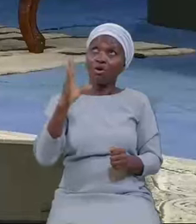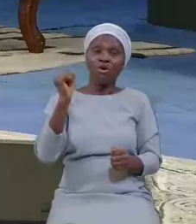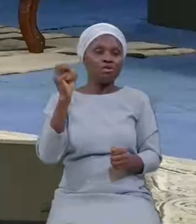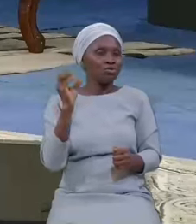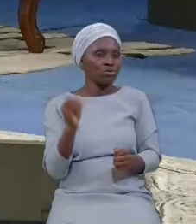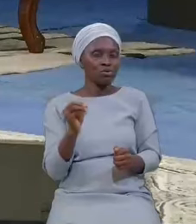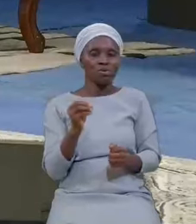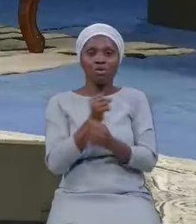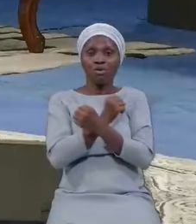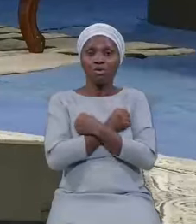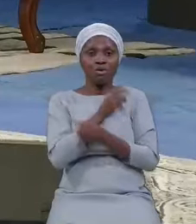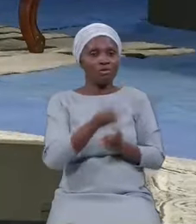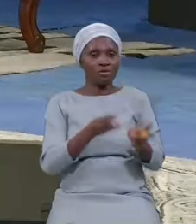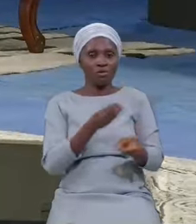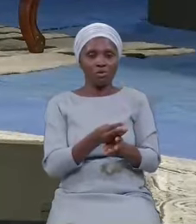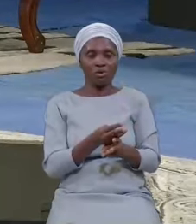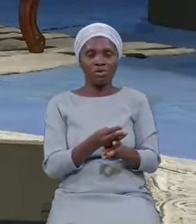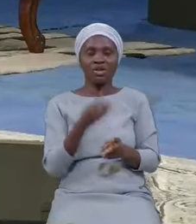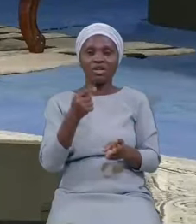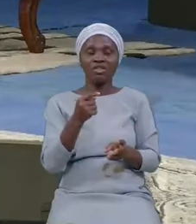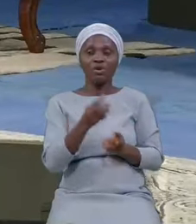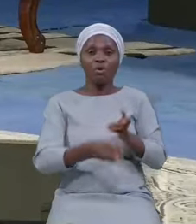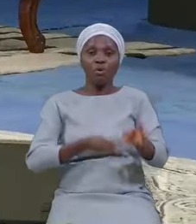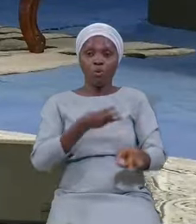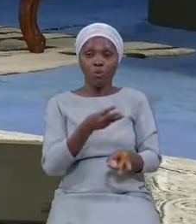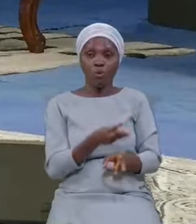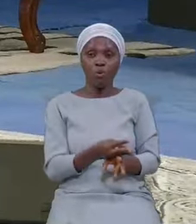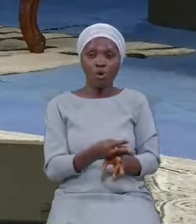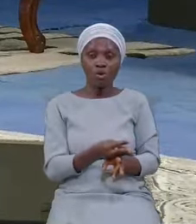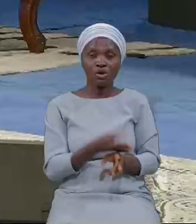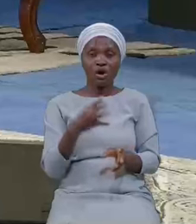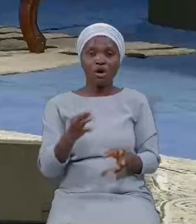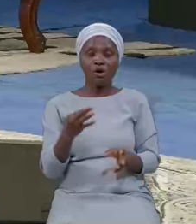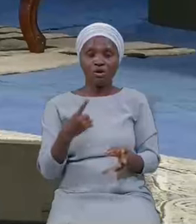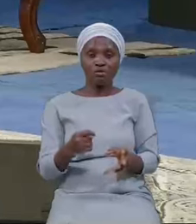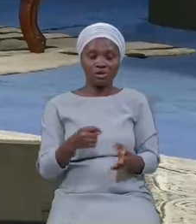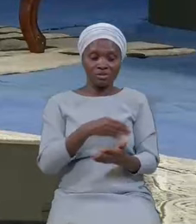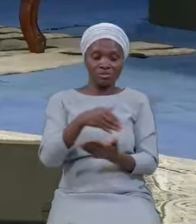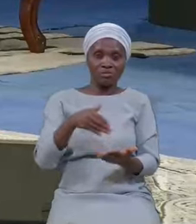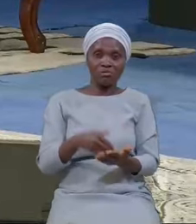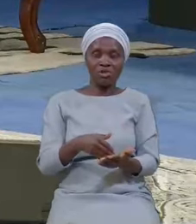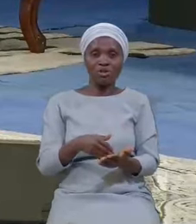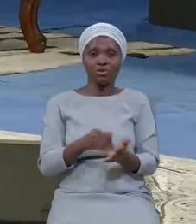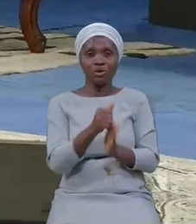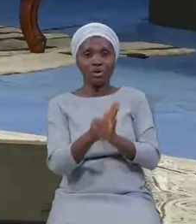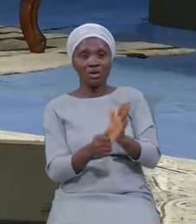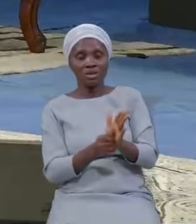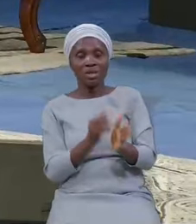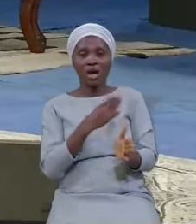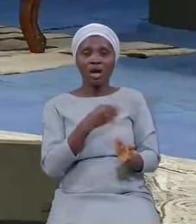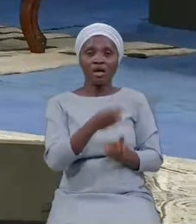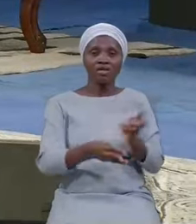le monde des gens du moyen âge, les gens, le monde des personnes